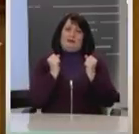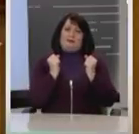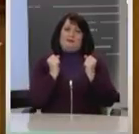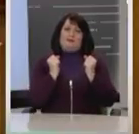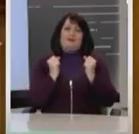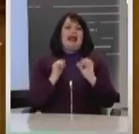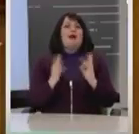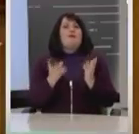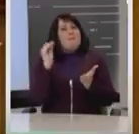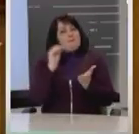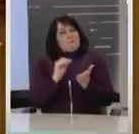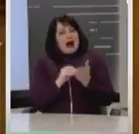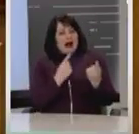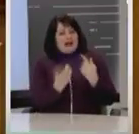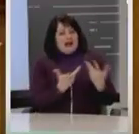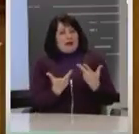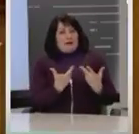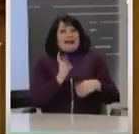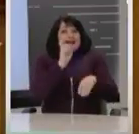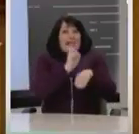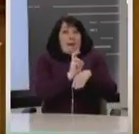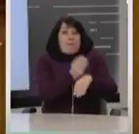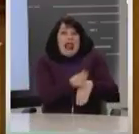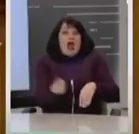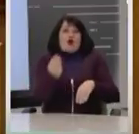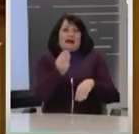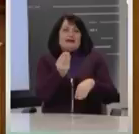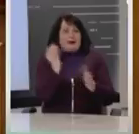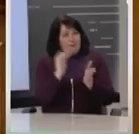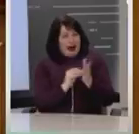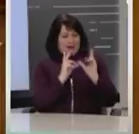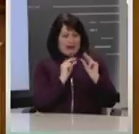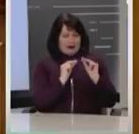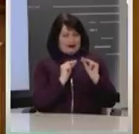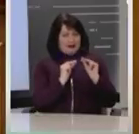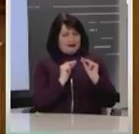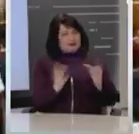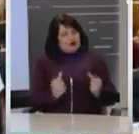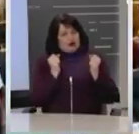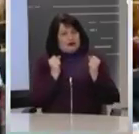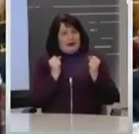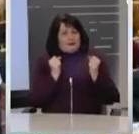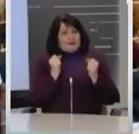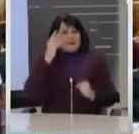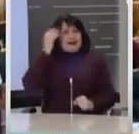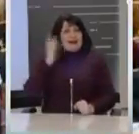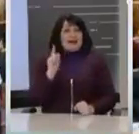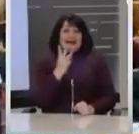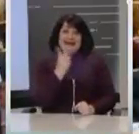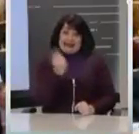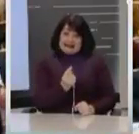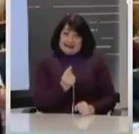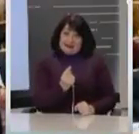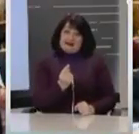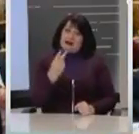από την επαναδιαπραγμάτευση των πλεονασμάτων. Γιατί, ας μην ξεχνιόμαστε, μπορεί το 3,5 να